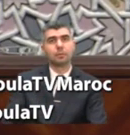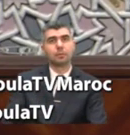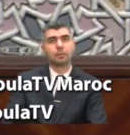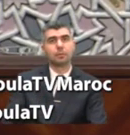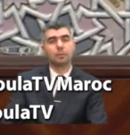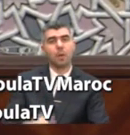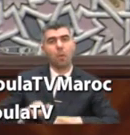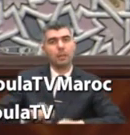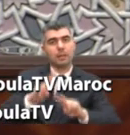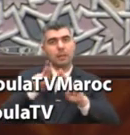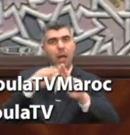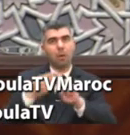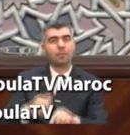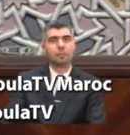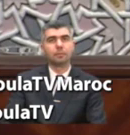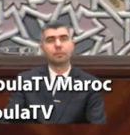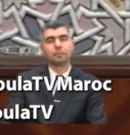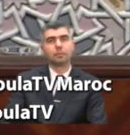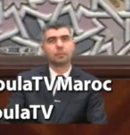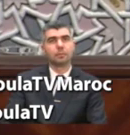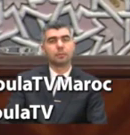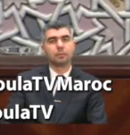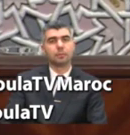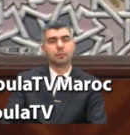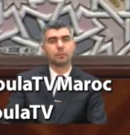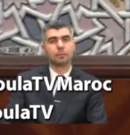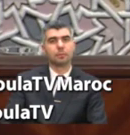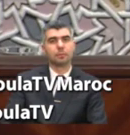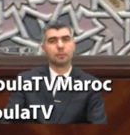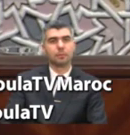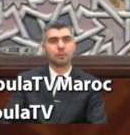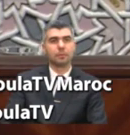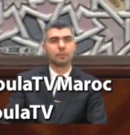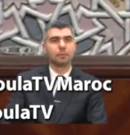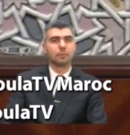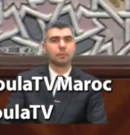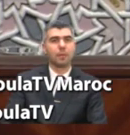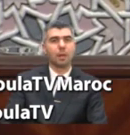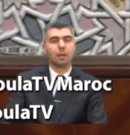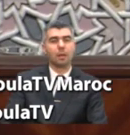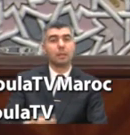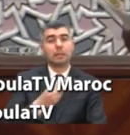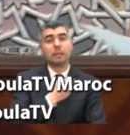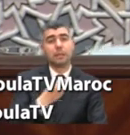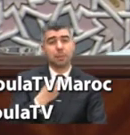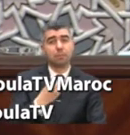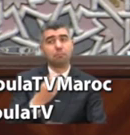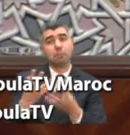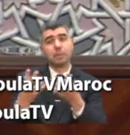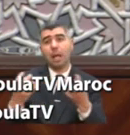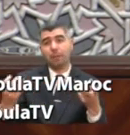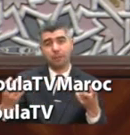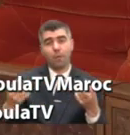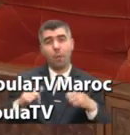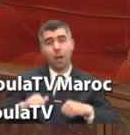كلمة السيد الوزير في بضع ثواني ما تبقى من الوقت. المصحات بالمئات، وزارة الصحة لما جيت لقيت